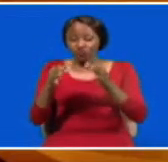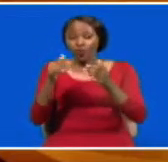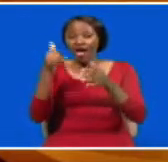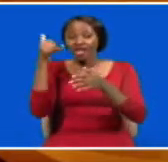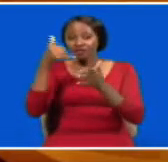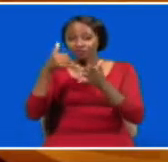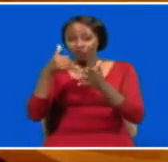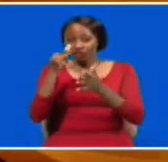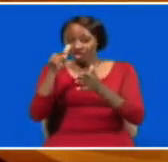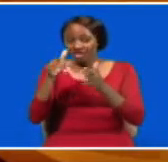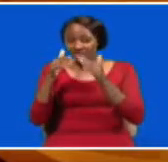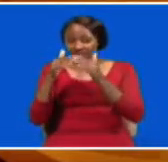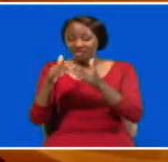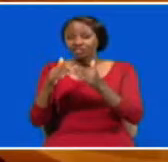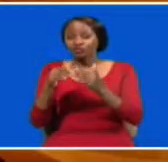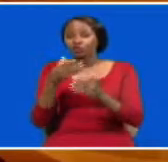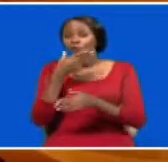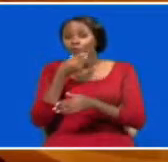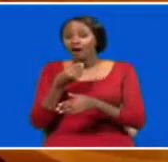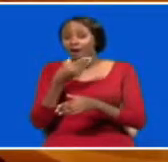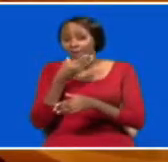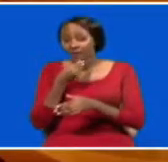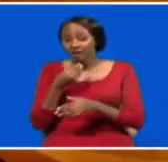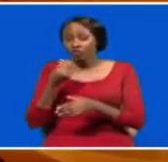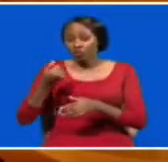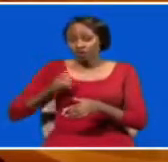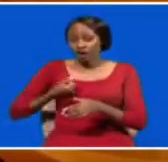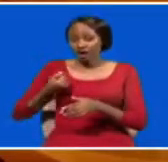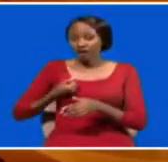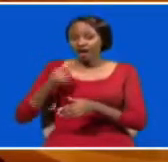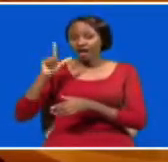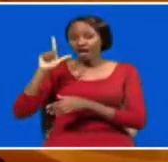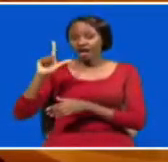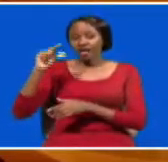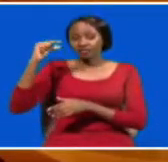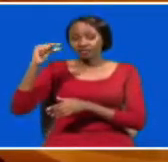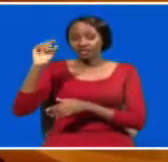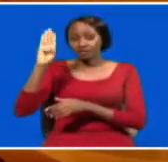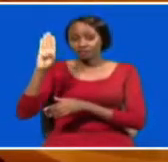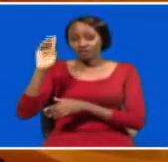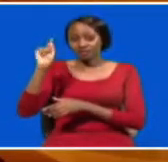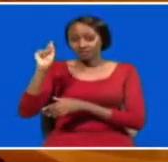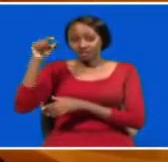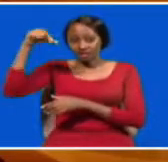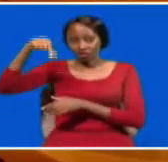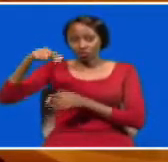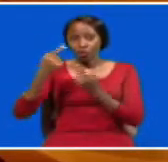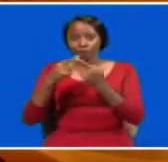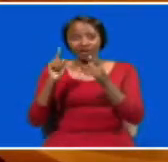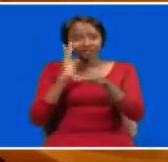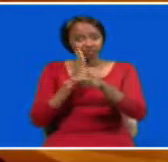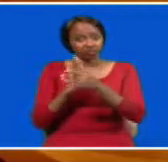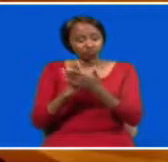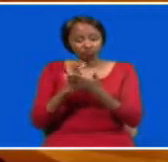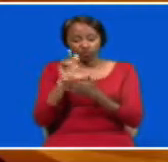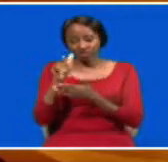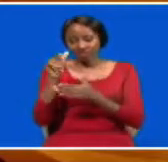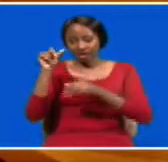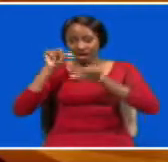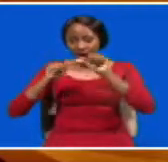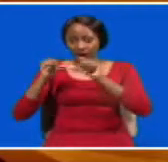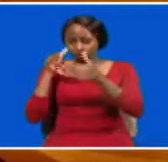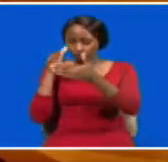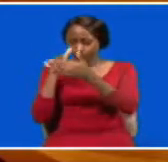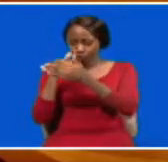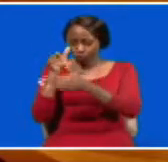mapenzi ya jinsia moja maarufu kama LGBTQ. Kenya ikijiunga na baadhi ya mataifa ambayo yameendeleza pingamizi dhidi